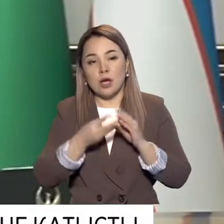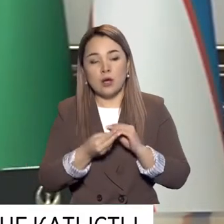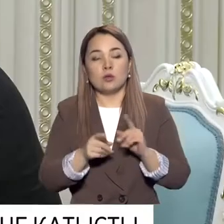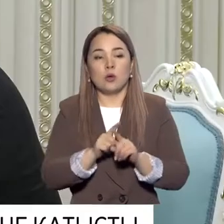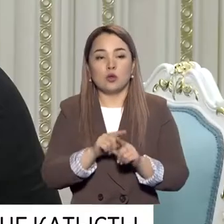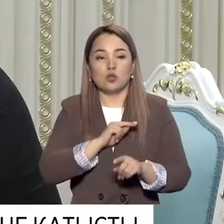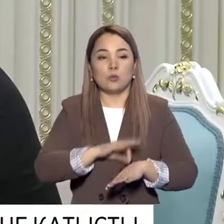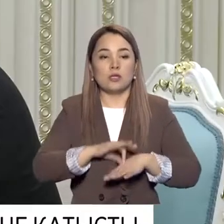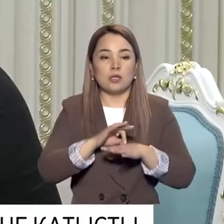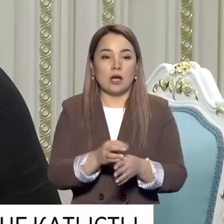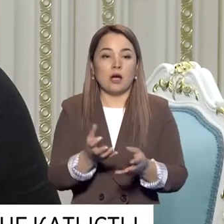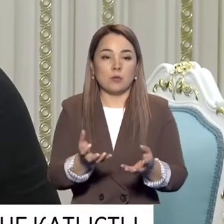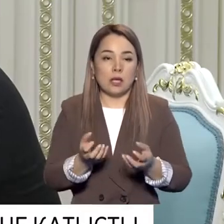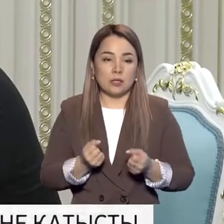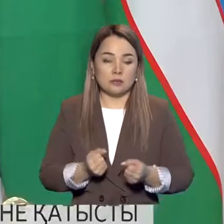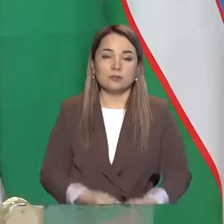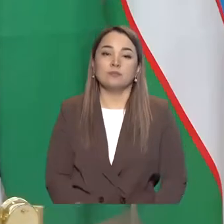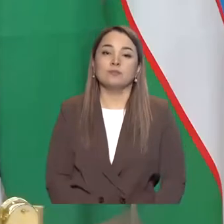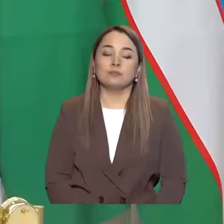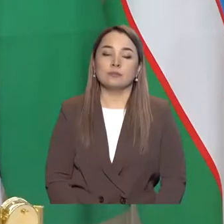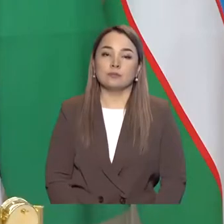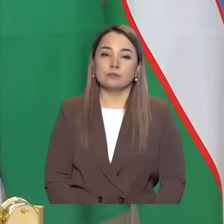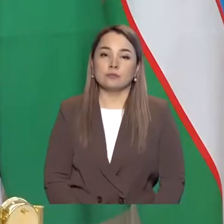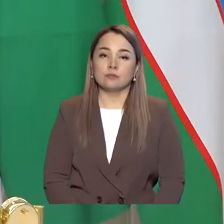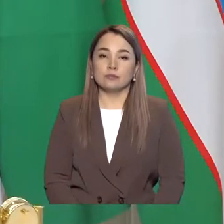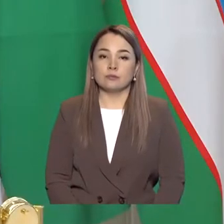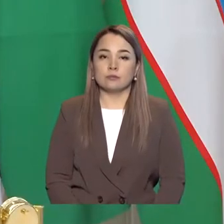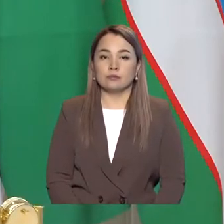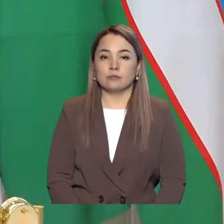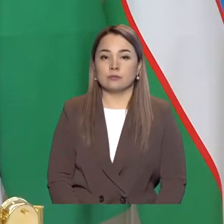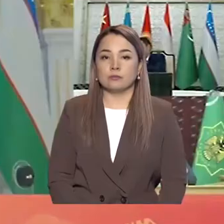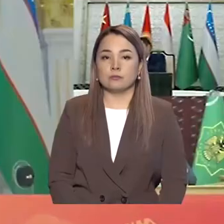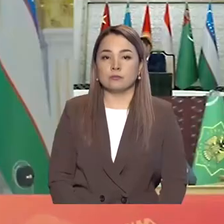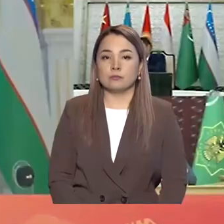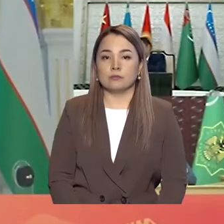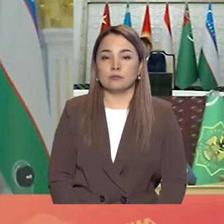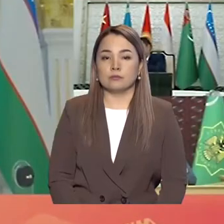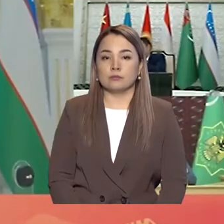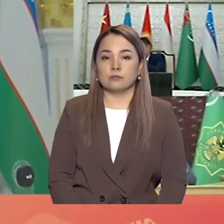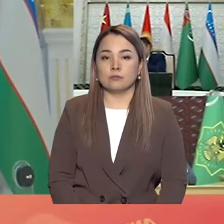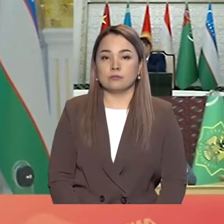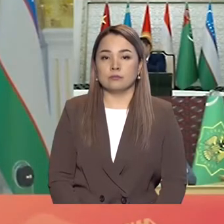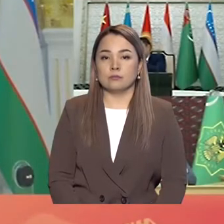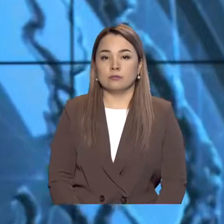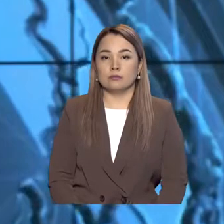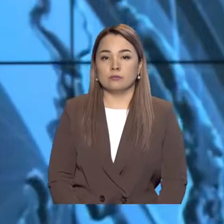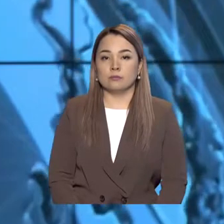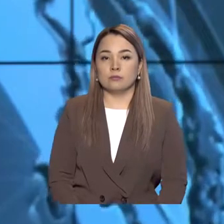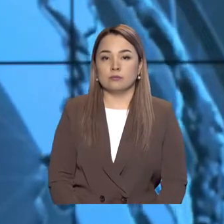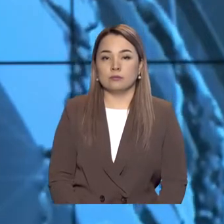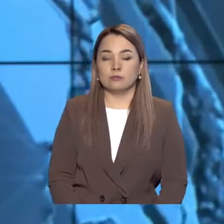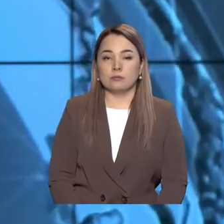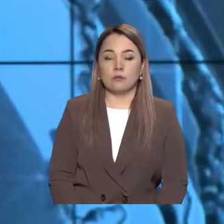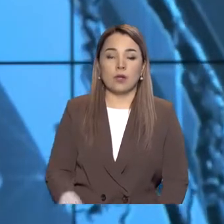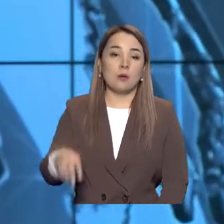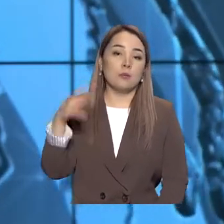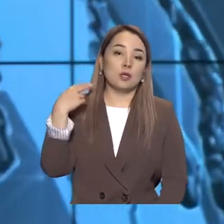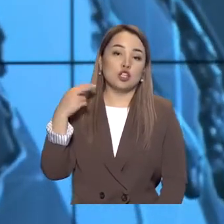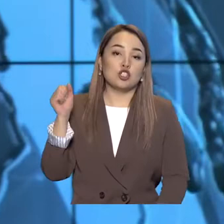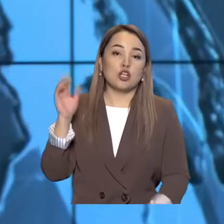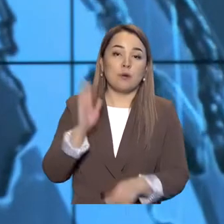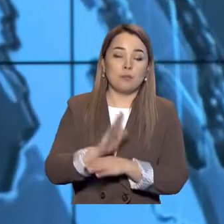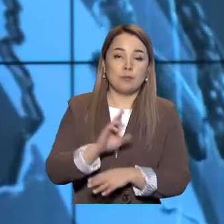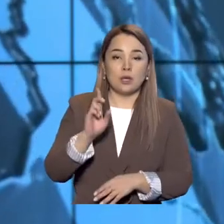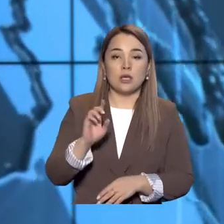қабылданды. Асима Нұрбайқызы, Асылбек Құспанов, президент телерадио кешенінің көмегімен, Қазақстан ұлттық телеарнасы. Президент